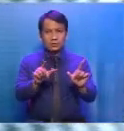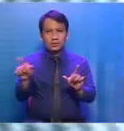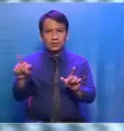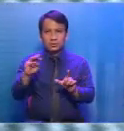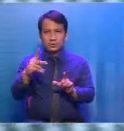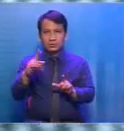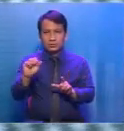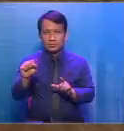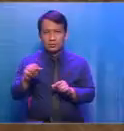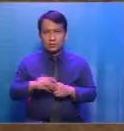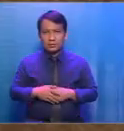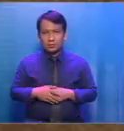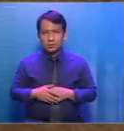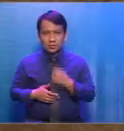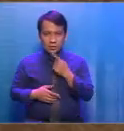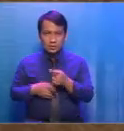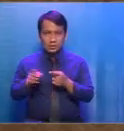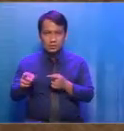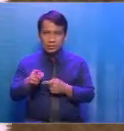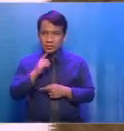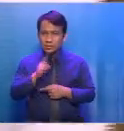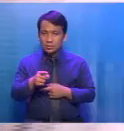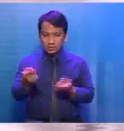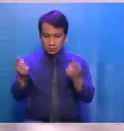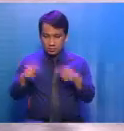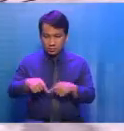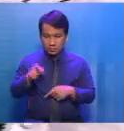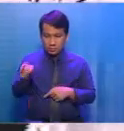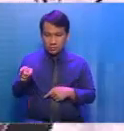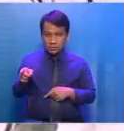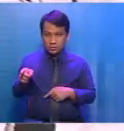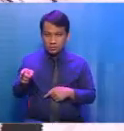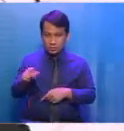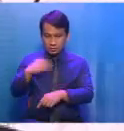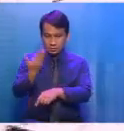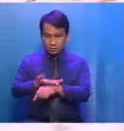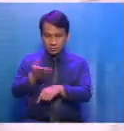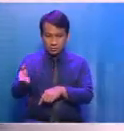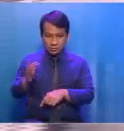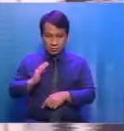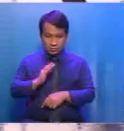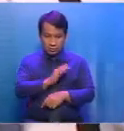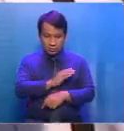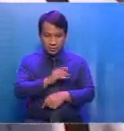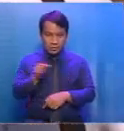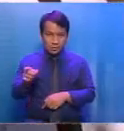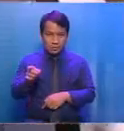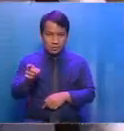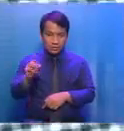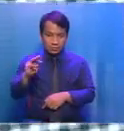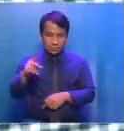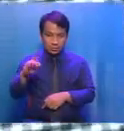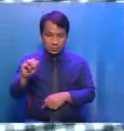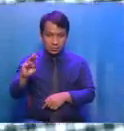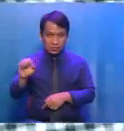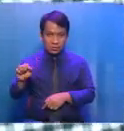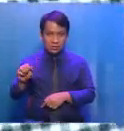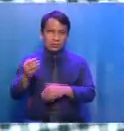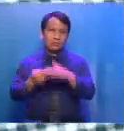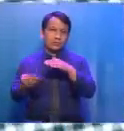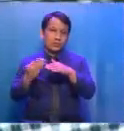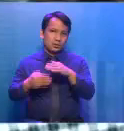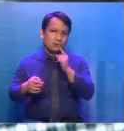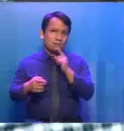Block. Actually, dahil sa nangyari ngayon na anak pa ng congresswoman na Makabayan yung namatay, may basis.